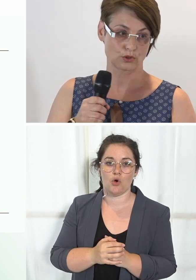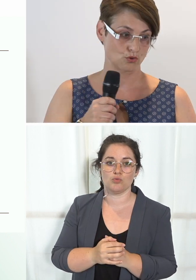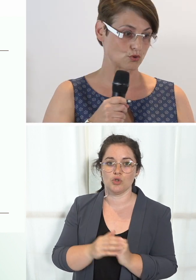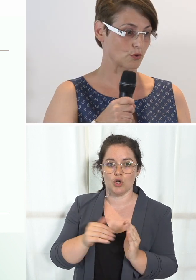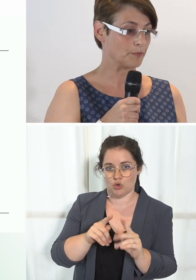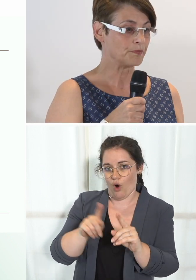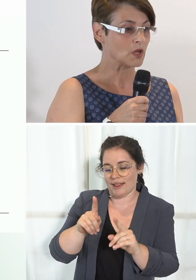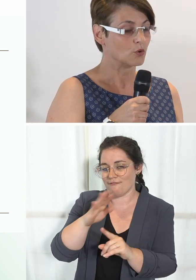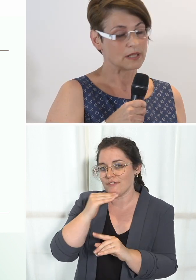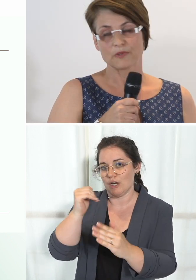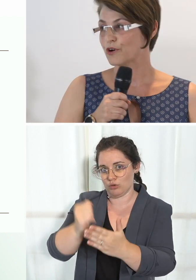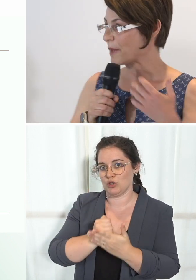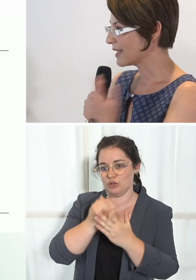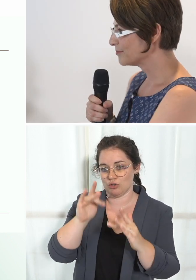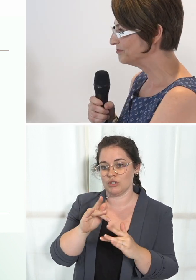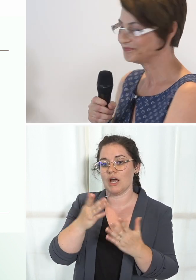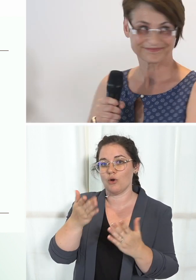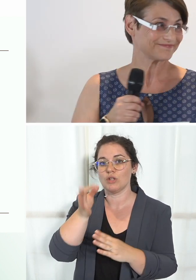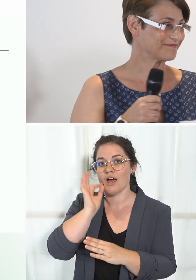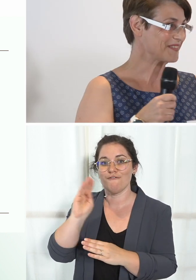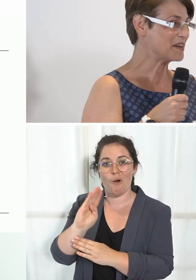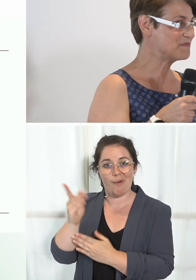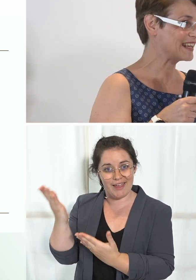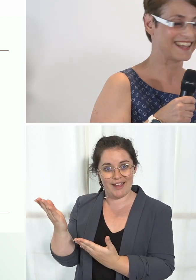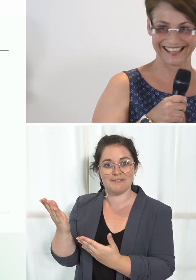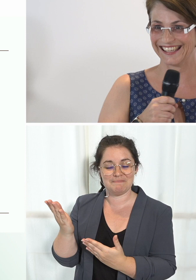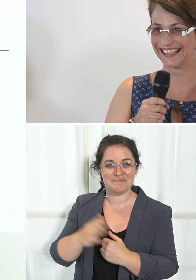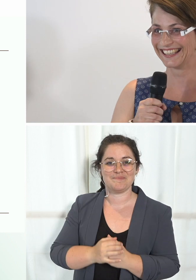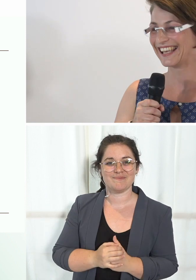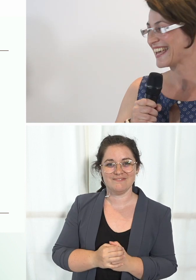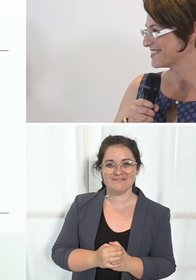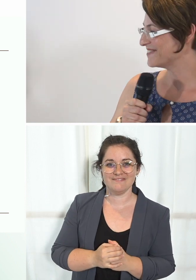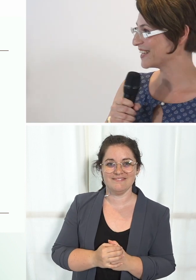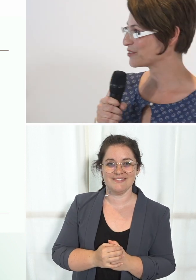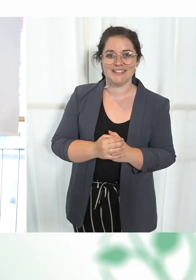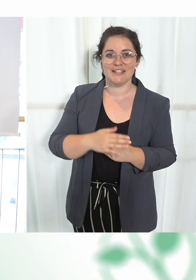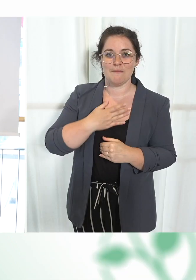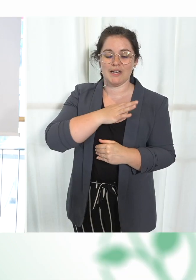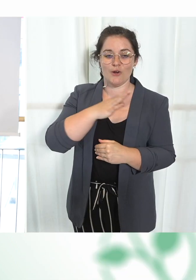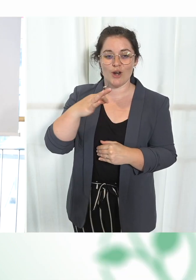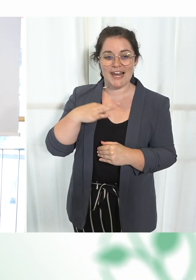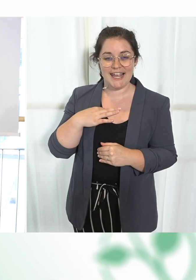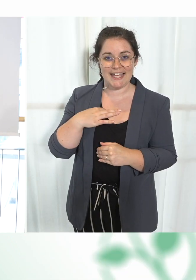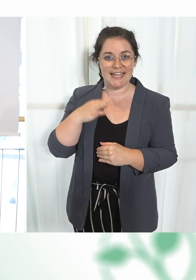viel Unterstützung. Und eben die Frau Bayer, genau, richtig. Meine Kollegin,